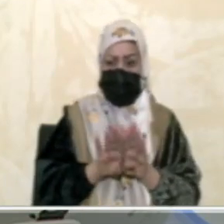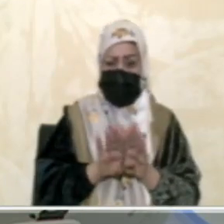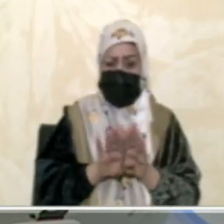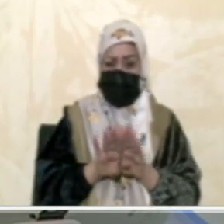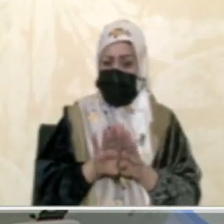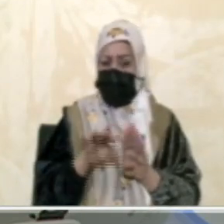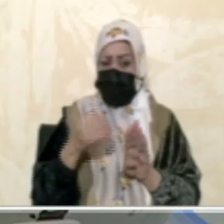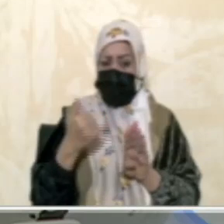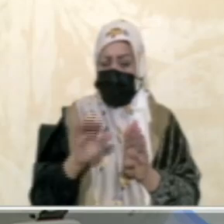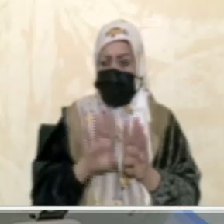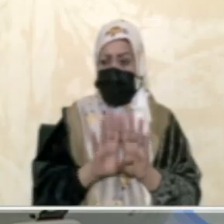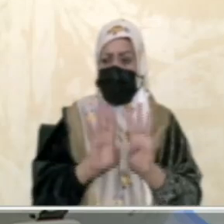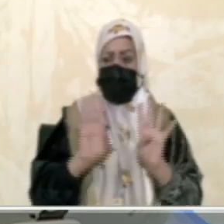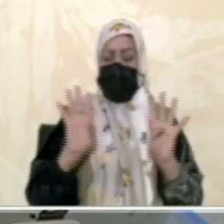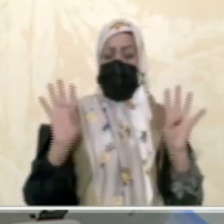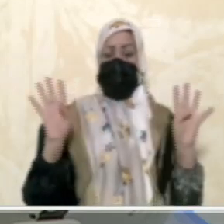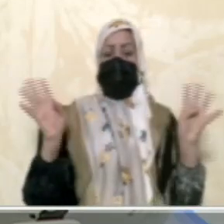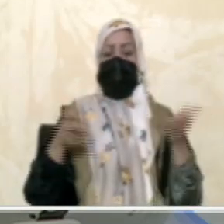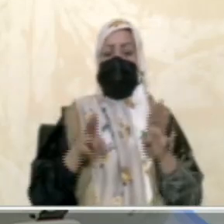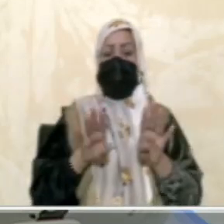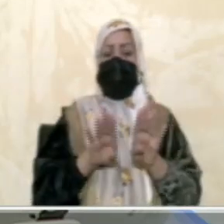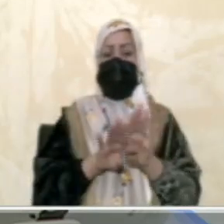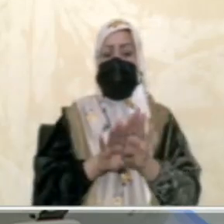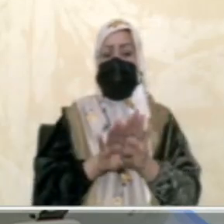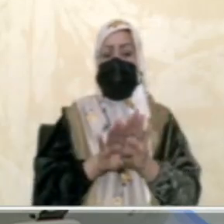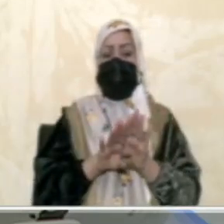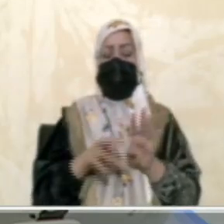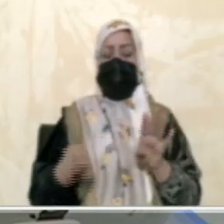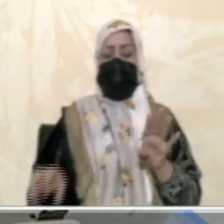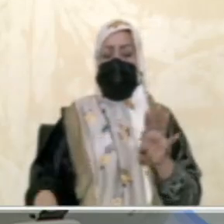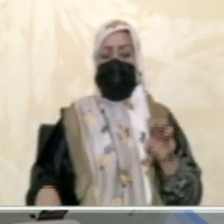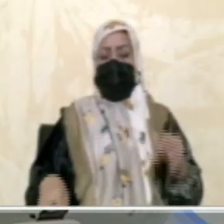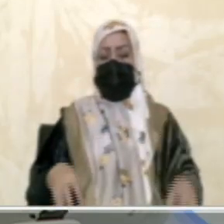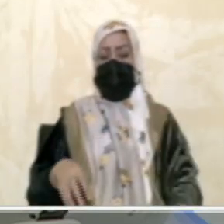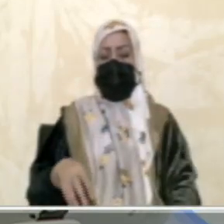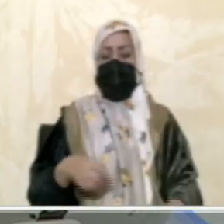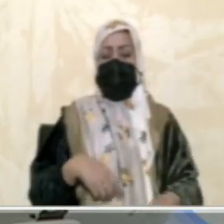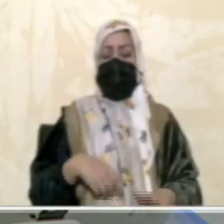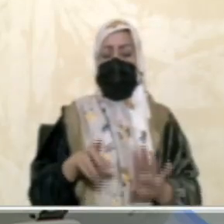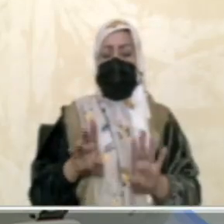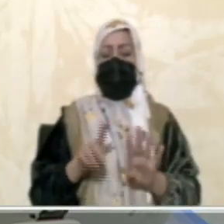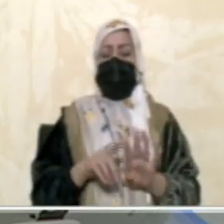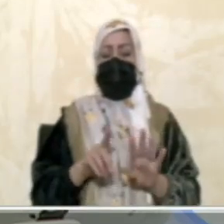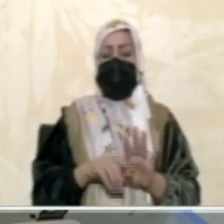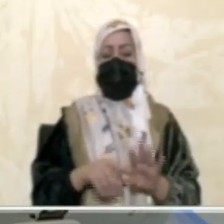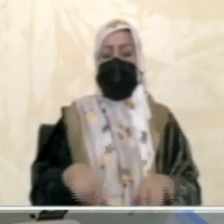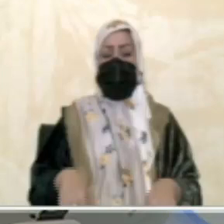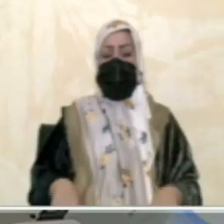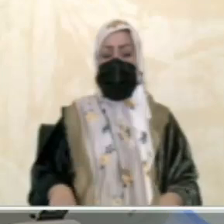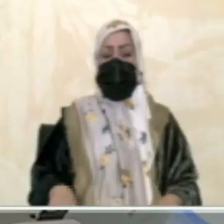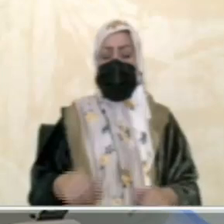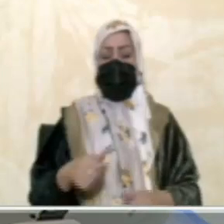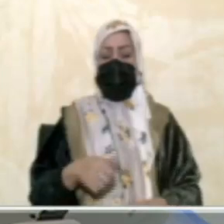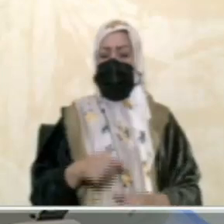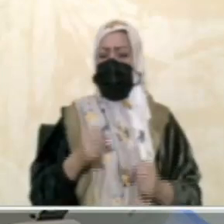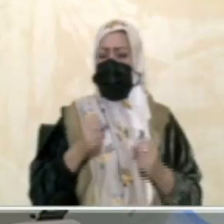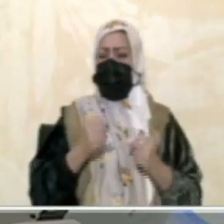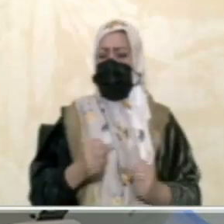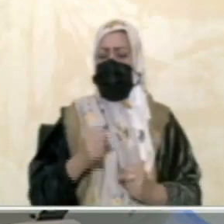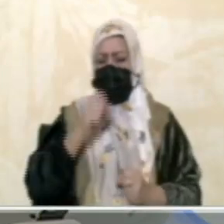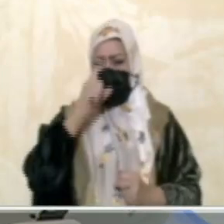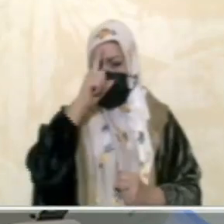يلزق الكعبه والابهام والركبه هذا فيه مشقه كبيره فيه مشقه وفيه حرج